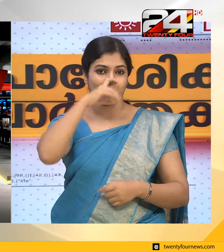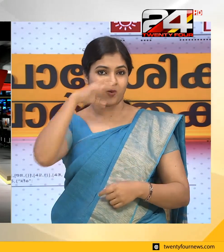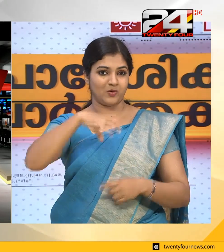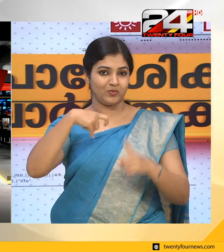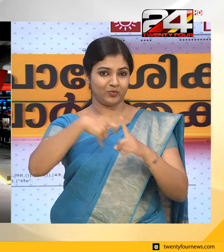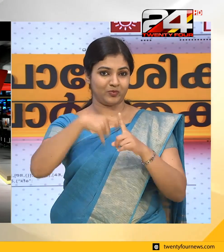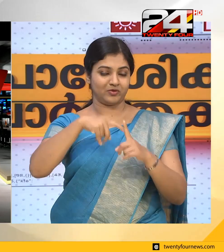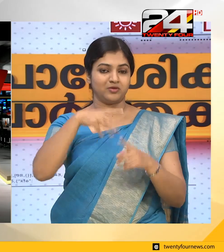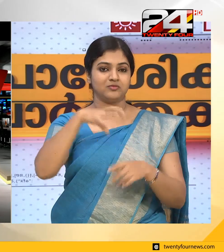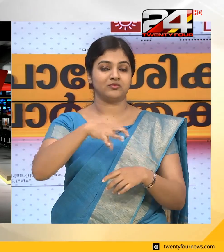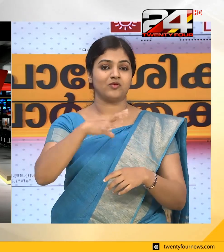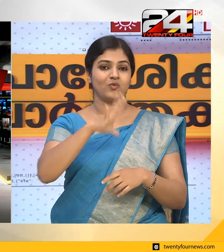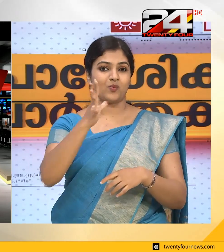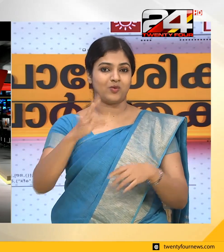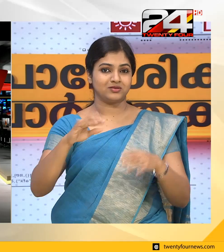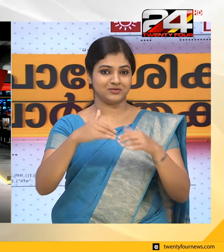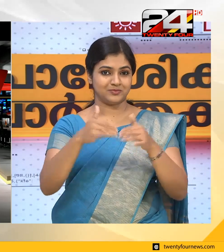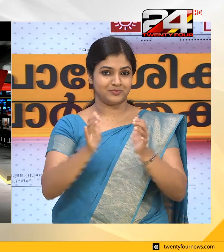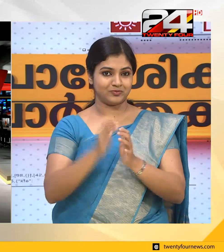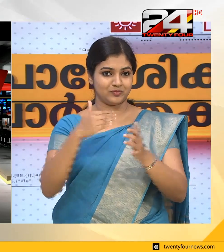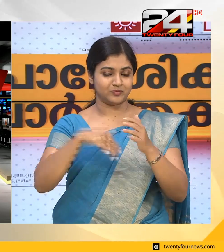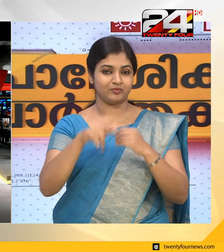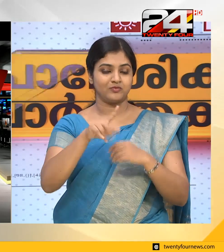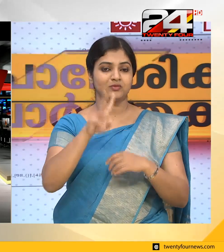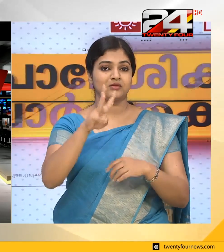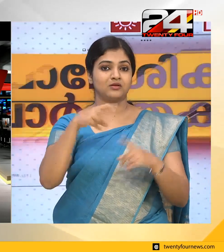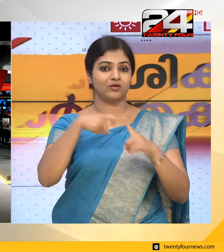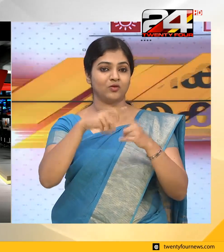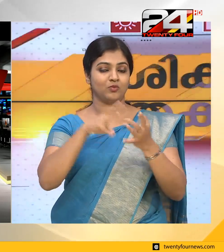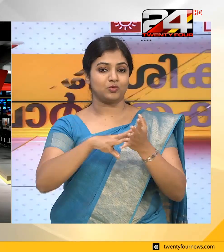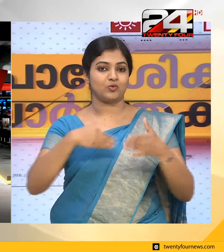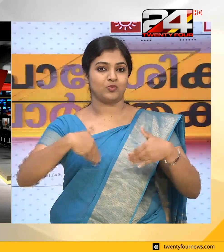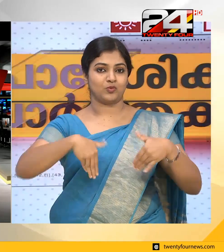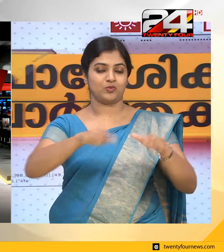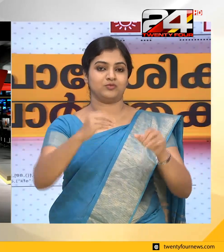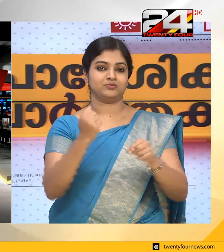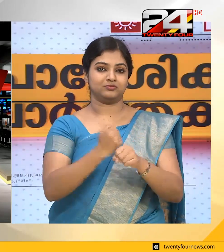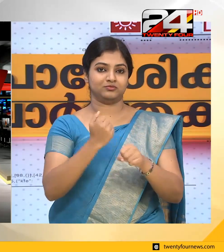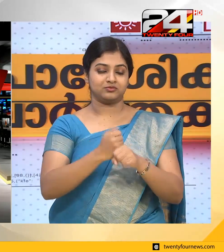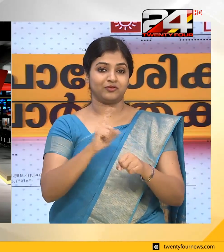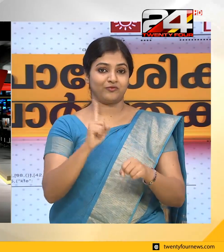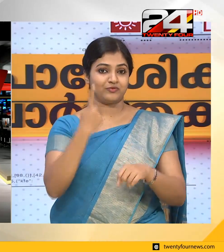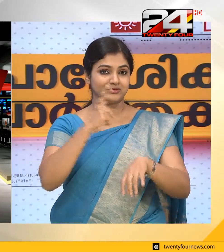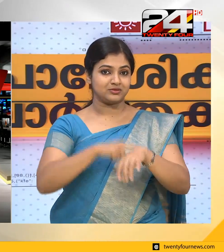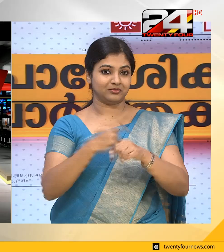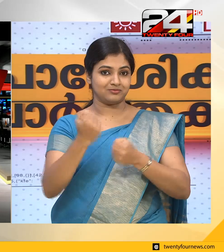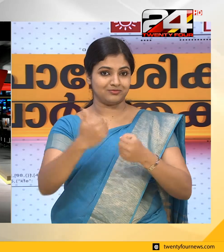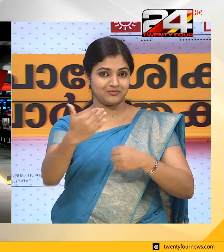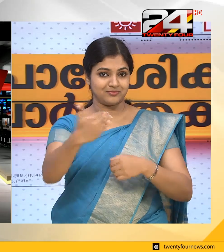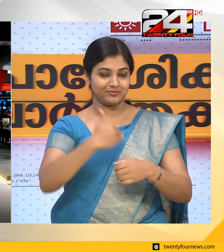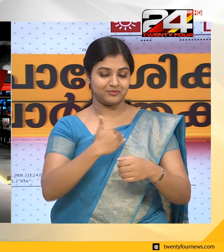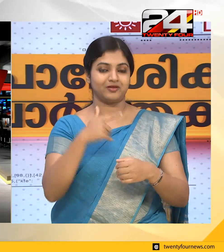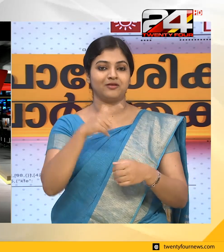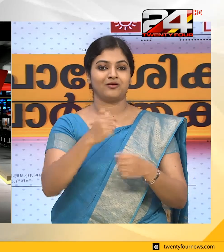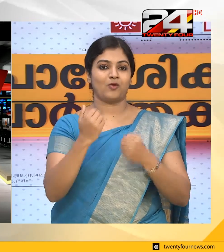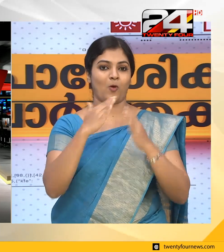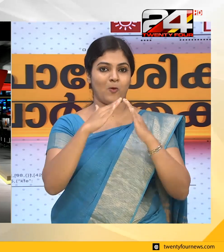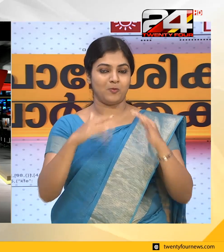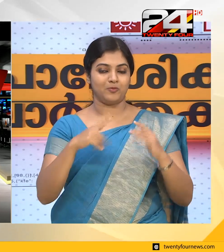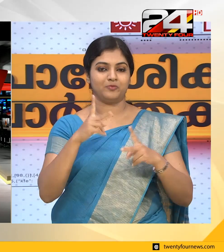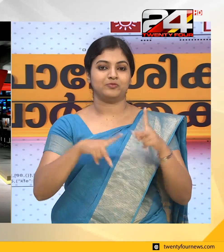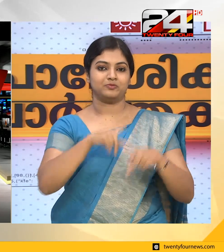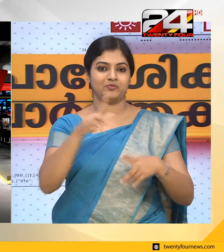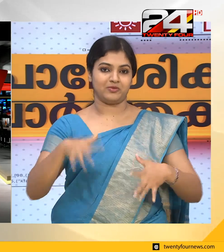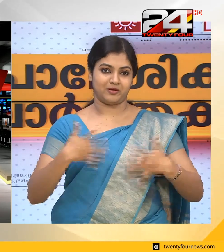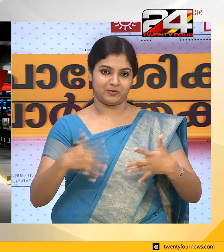വാട്സപ്പ് കൂട്ടായ്മ 3 കിലോമീറ്റർ ദൂരത്തിൽ റോഡ് നിർമ്മിച്ചത്. ആദ്യമായി വീടുകളിലേക്ക് വാഹനമെത്തിയതിന്റെ സന്തോഷത്തിലാണ് പ്രദേശവാസികൾ.